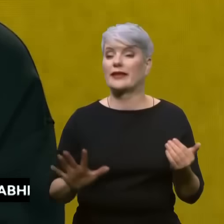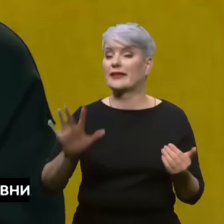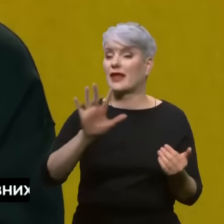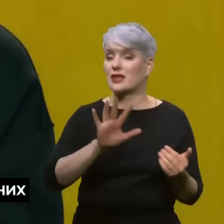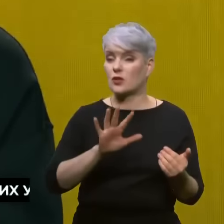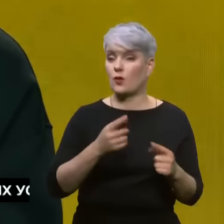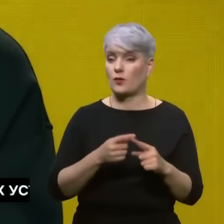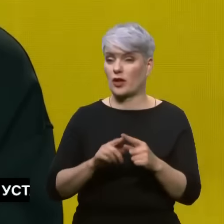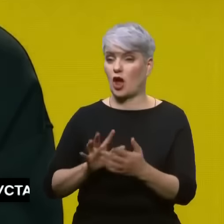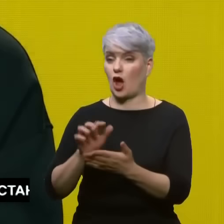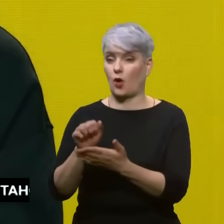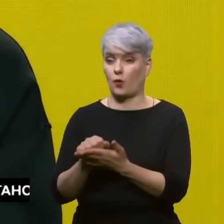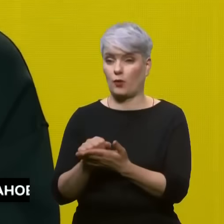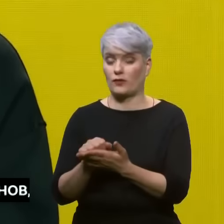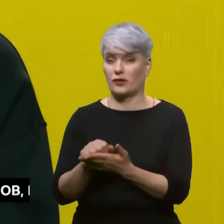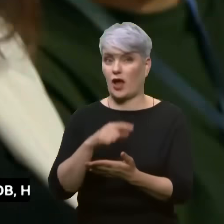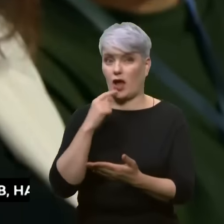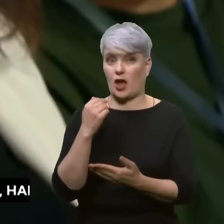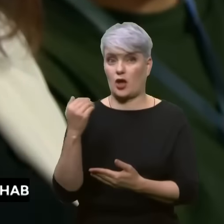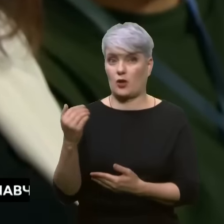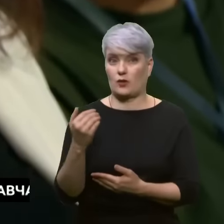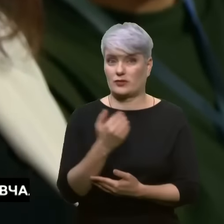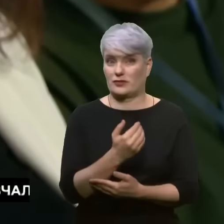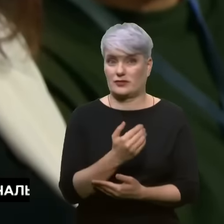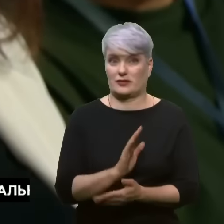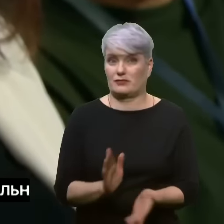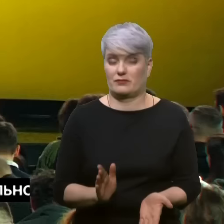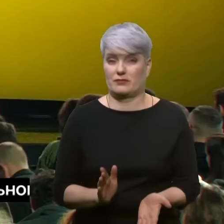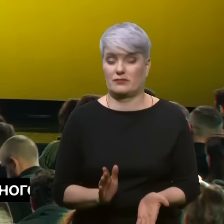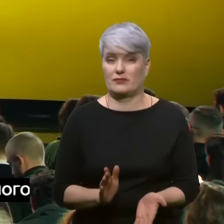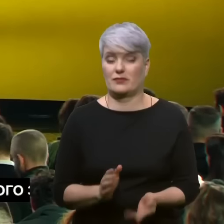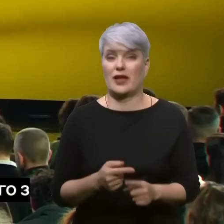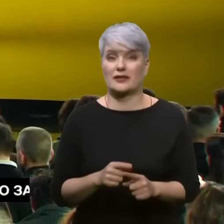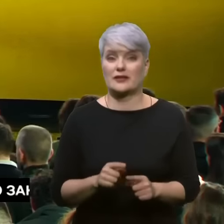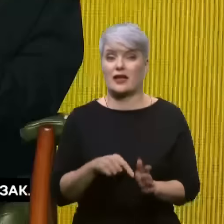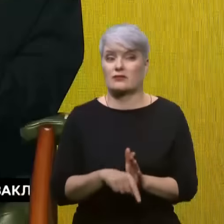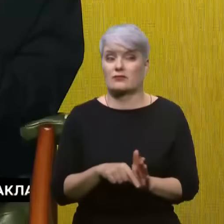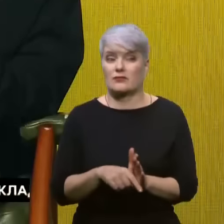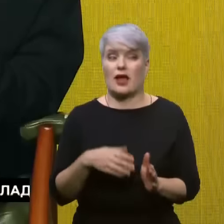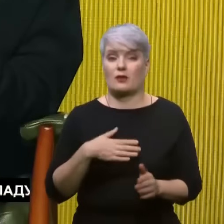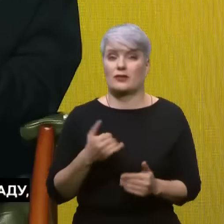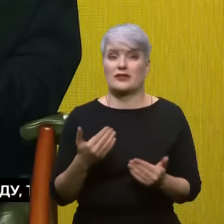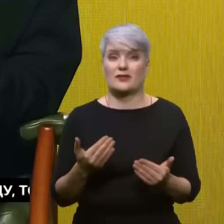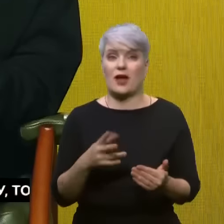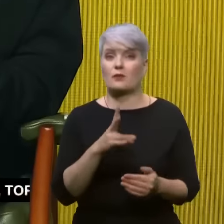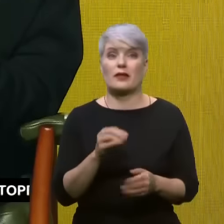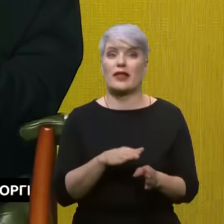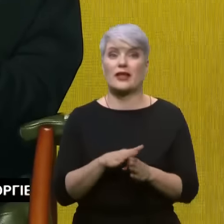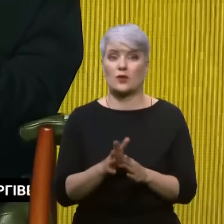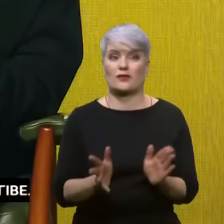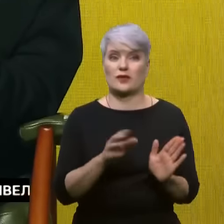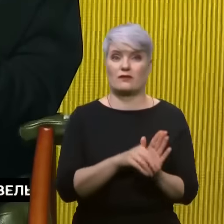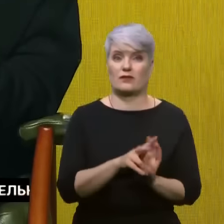які окуповані російськими. Тобто це буде говорити, що ми з вами не зовсім в